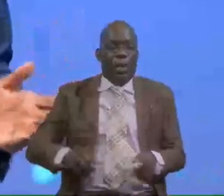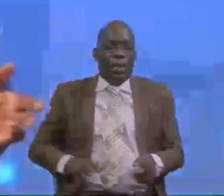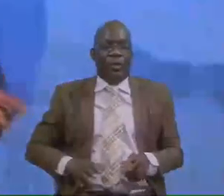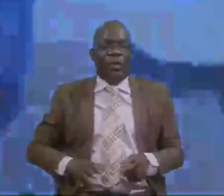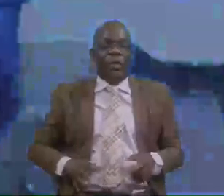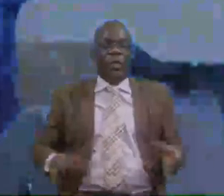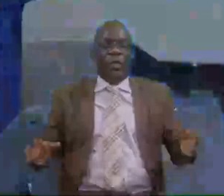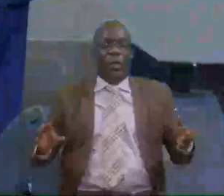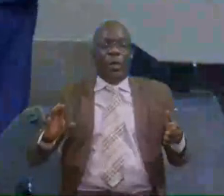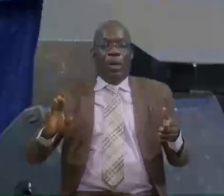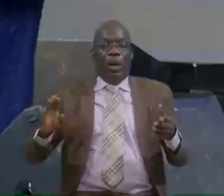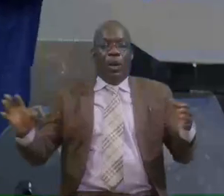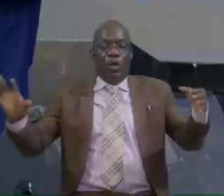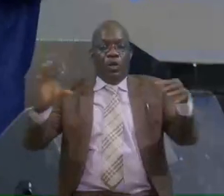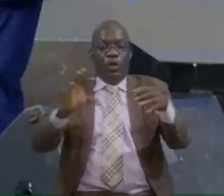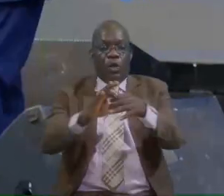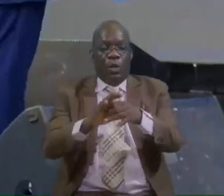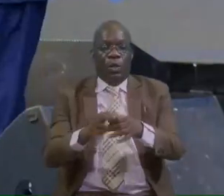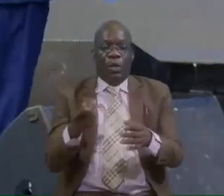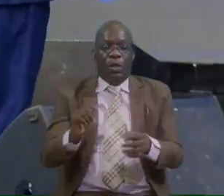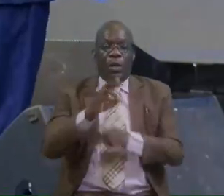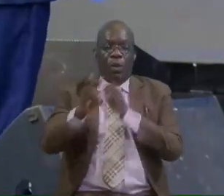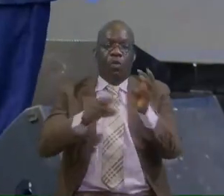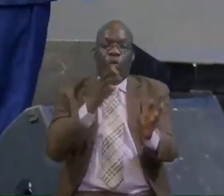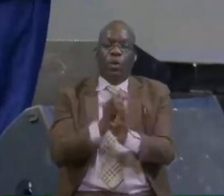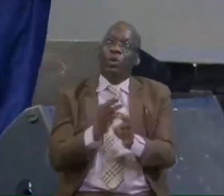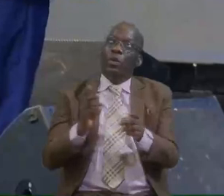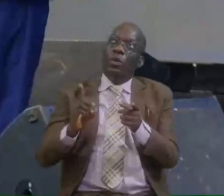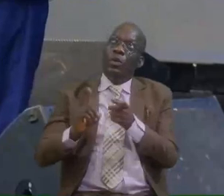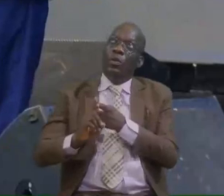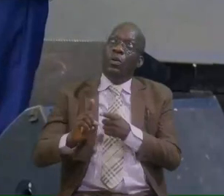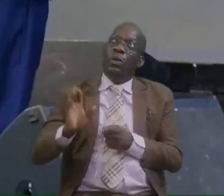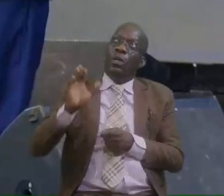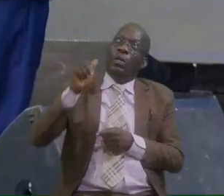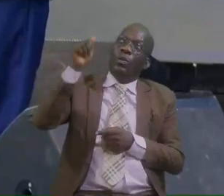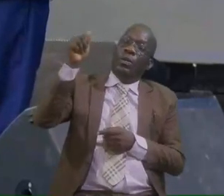réconciliant le monde avec lui-même,